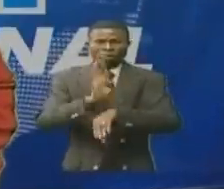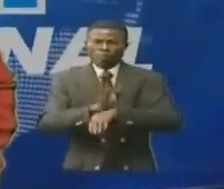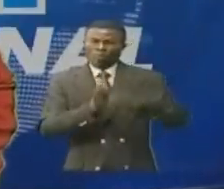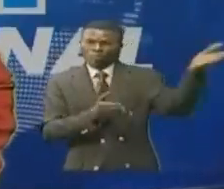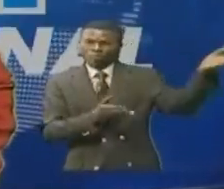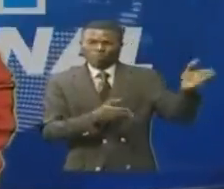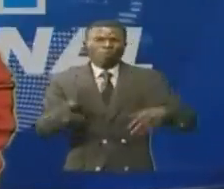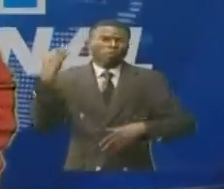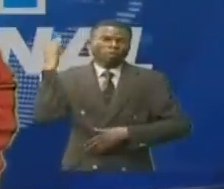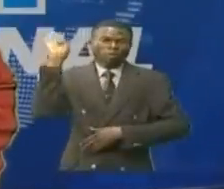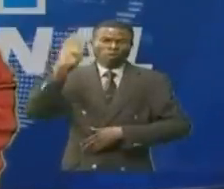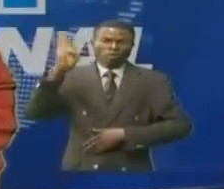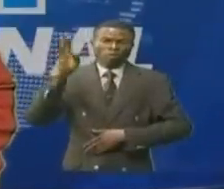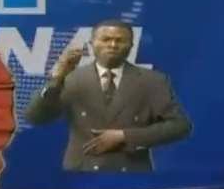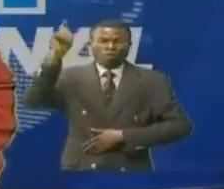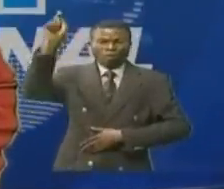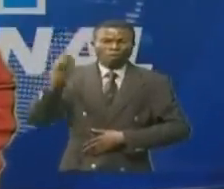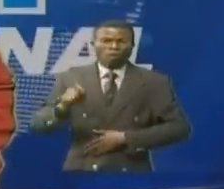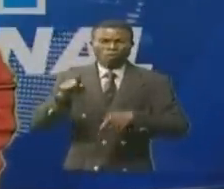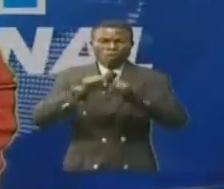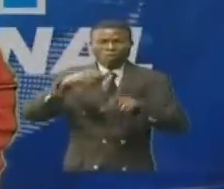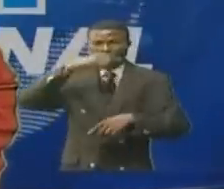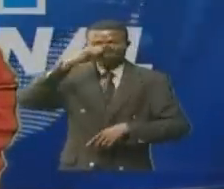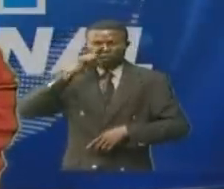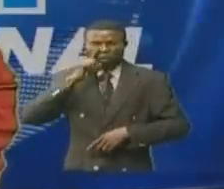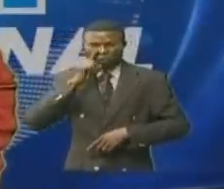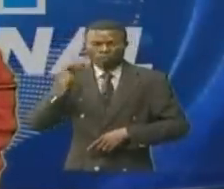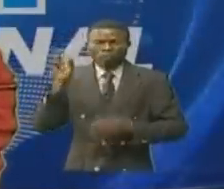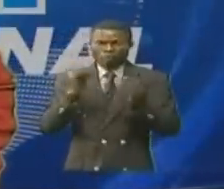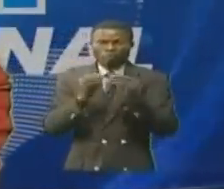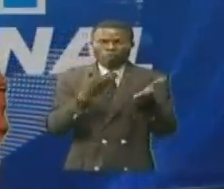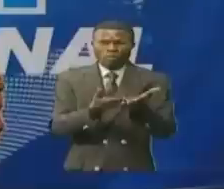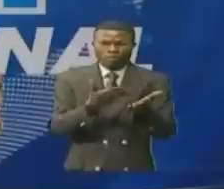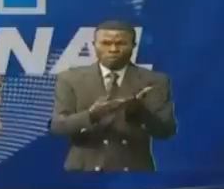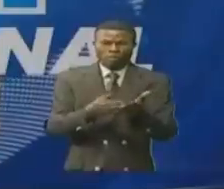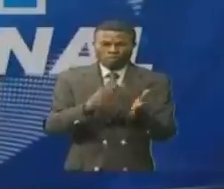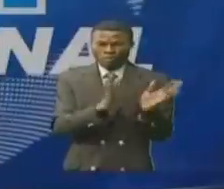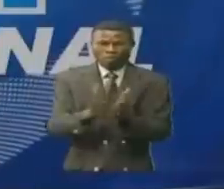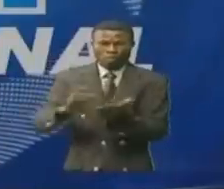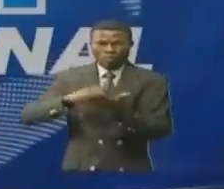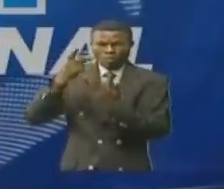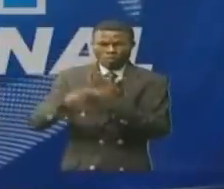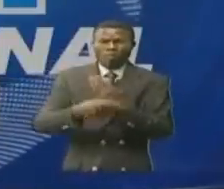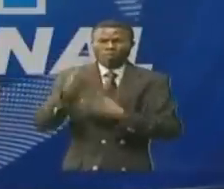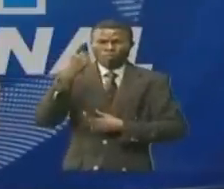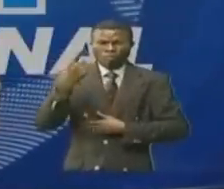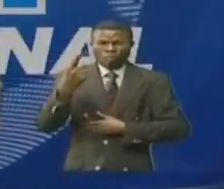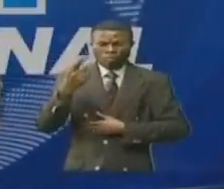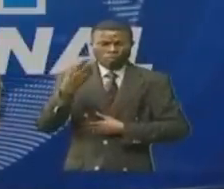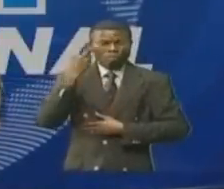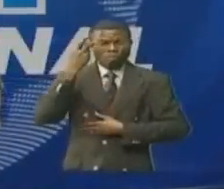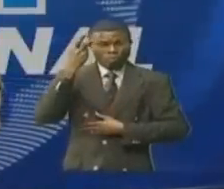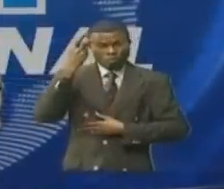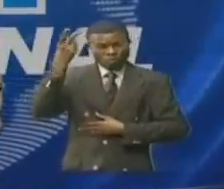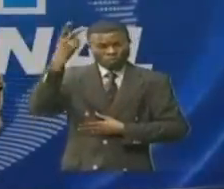du Burundi, du Tchad et du Gabon, réunis au cours de cet atelier, vont élaborer une feuille de route qui vise